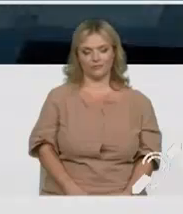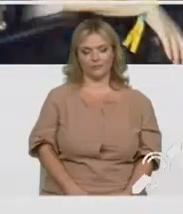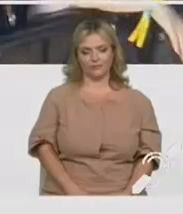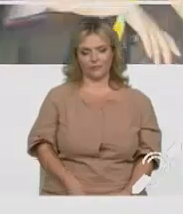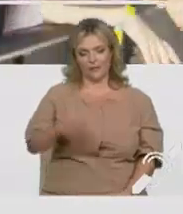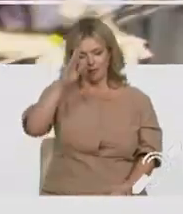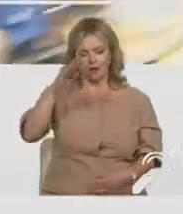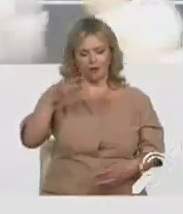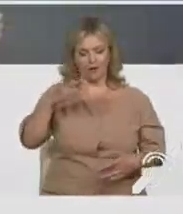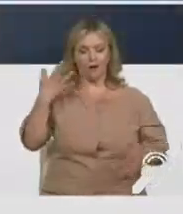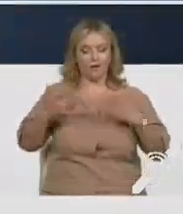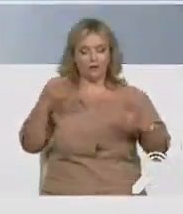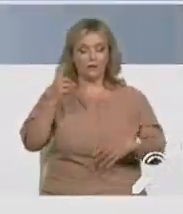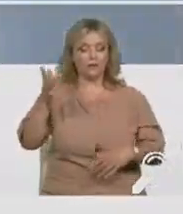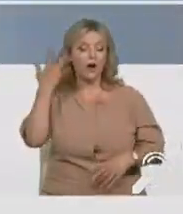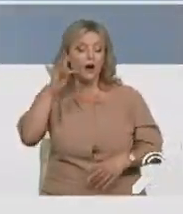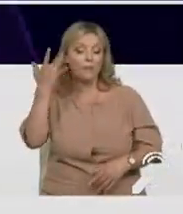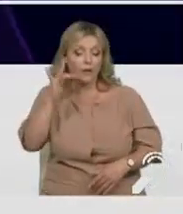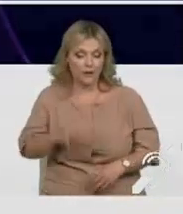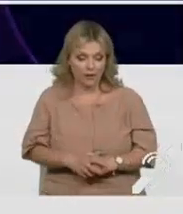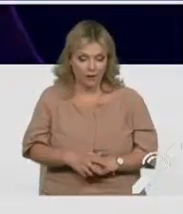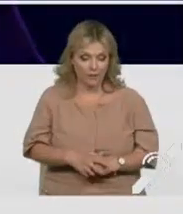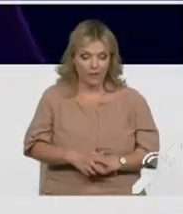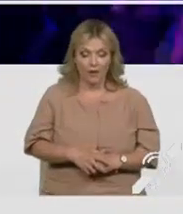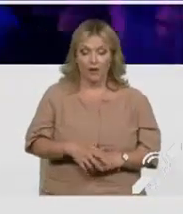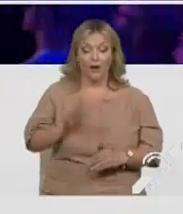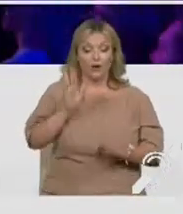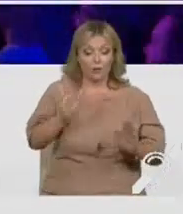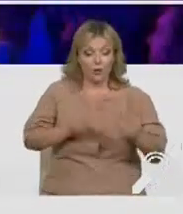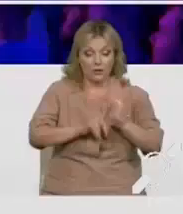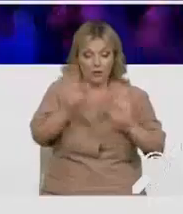Rapperul american G-Eazy a făcut plaja să vibreze sub clar de lună.